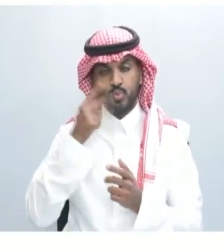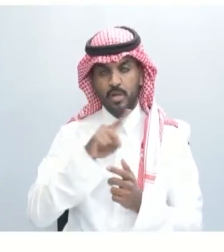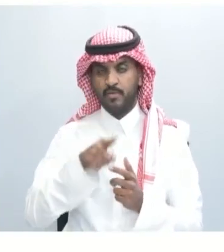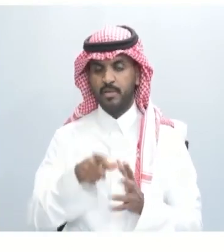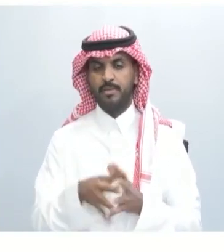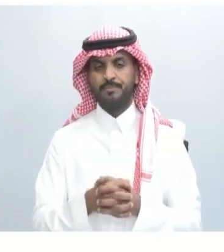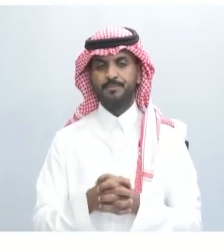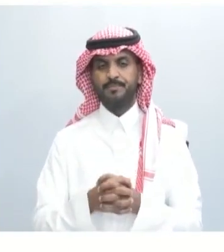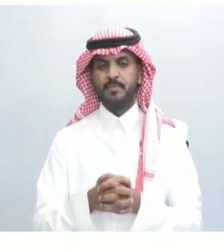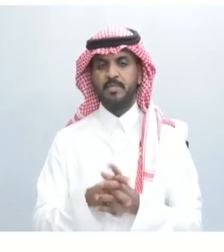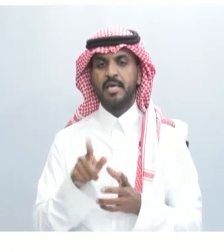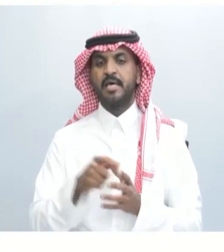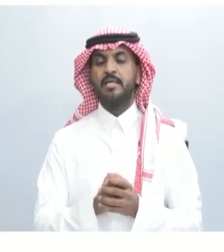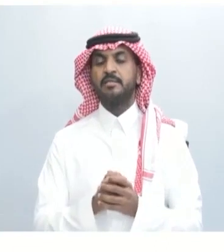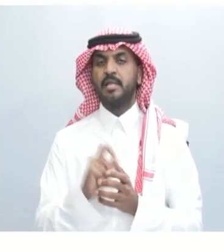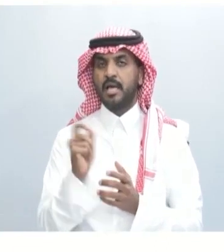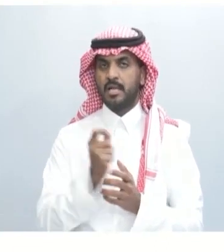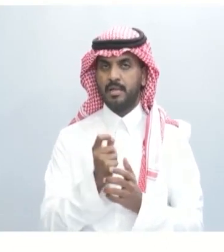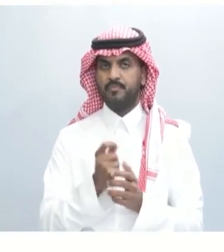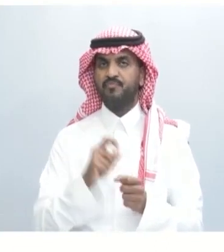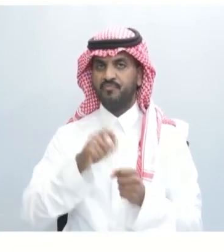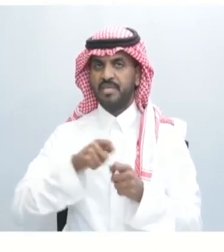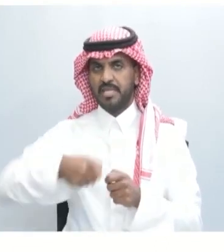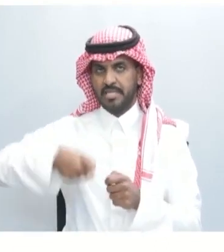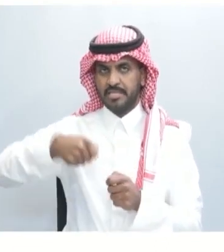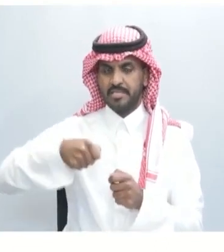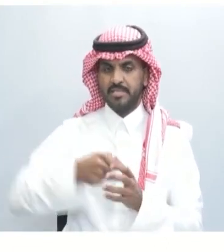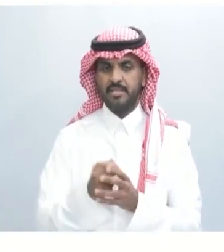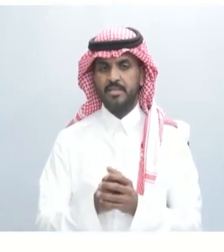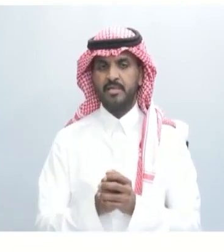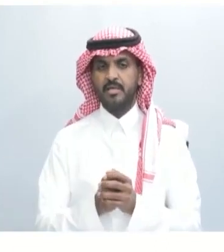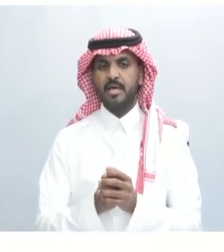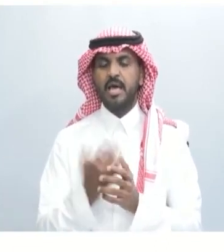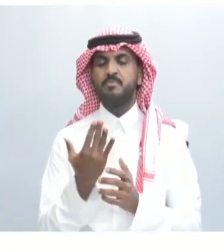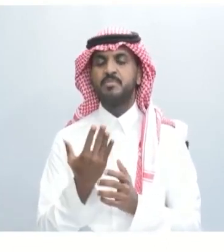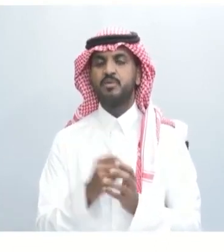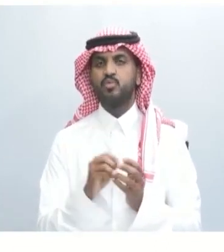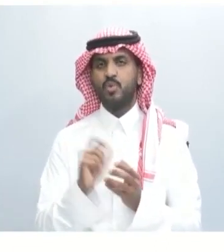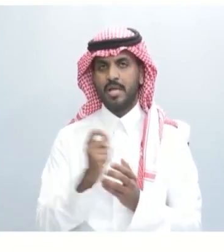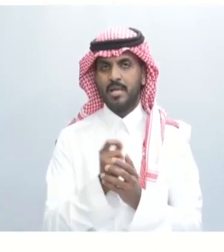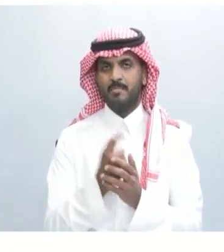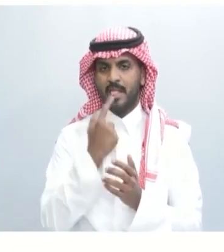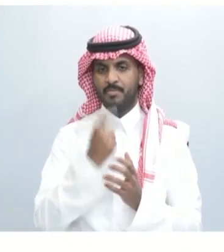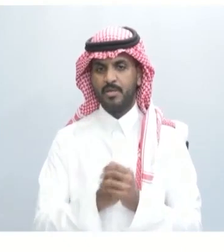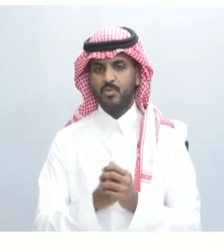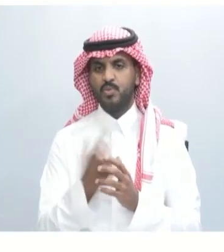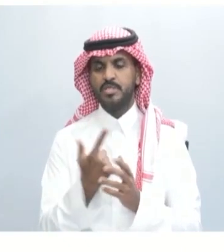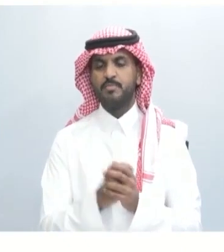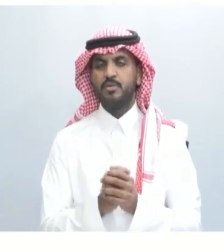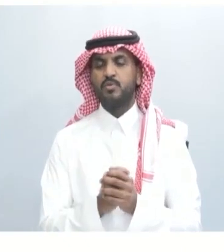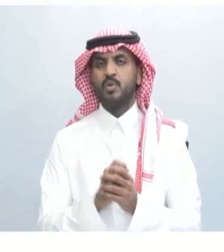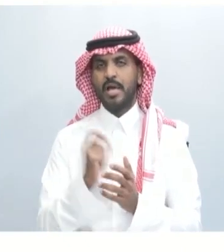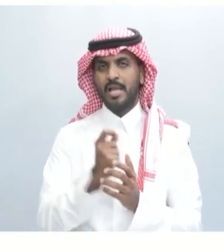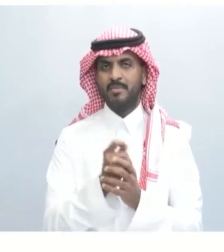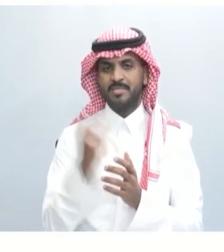النظر اليها اذا كانت الاقلام التي في الكيس هي خمسه اقلام حمراء وسبعه اقلام